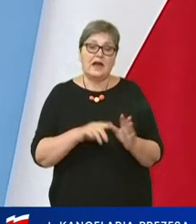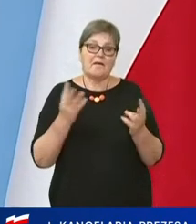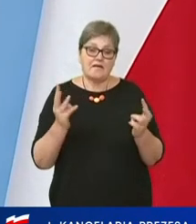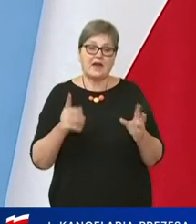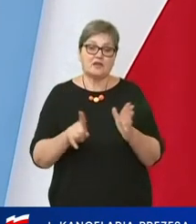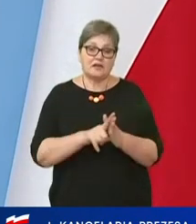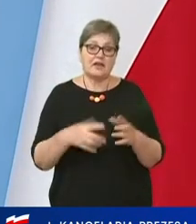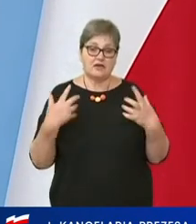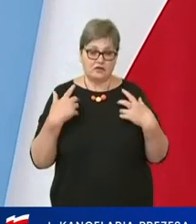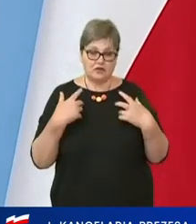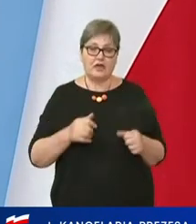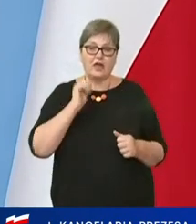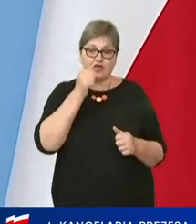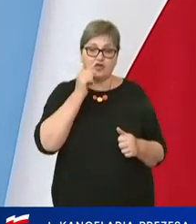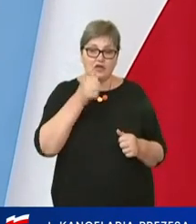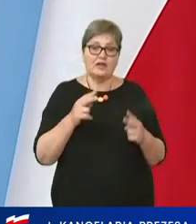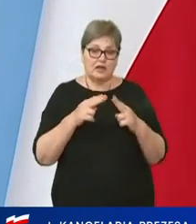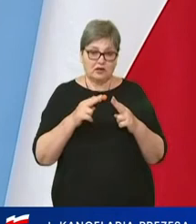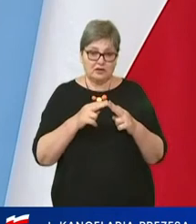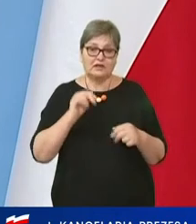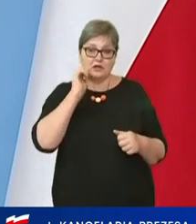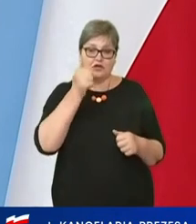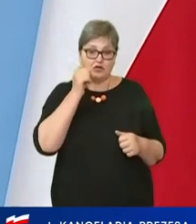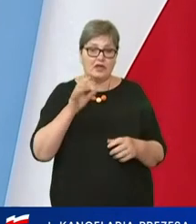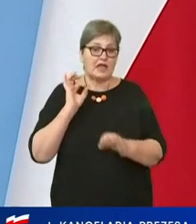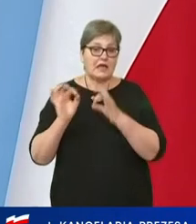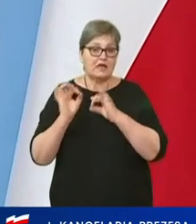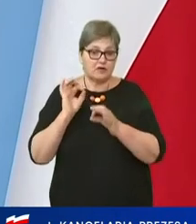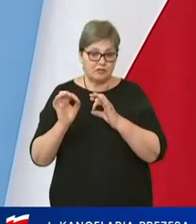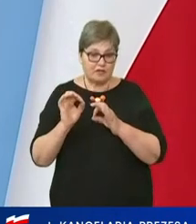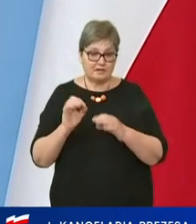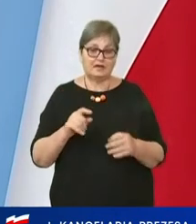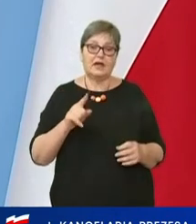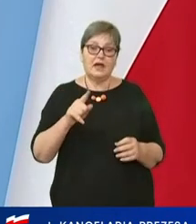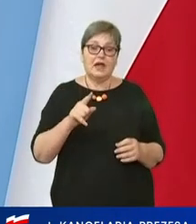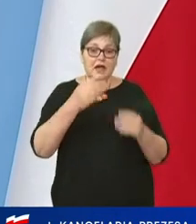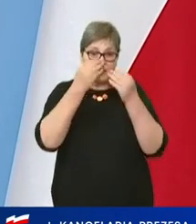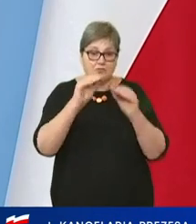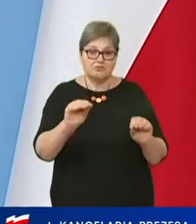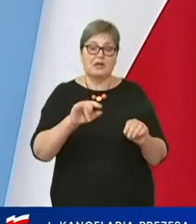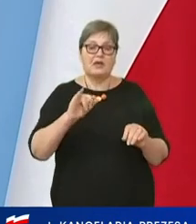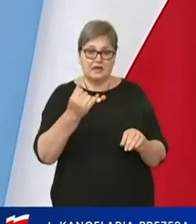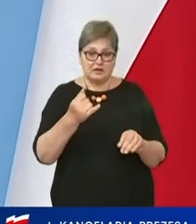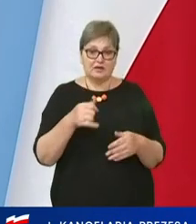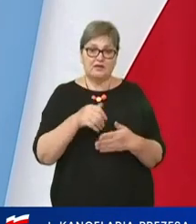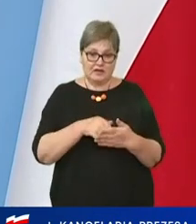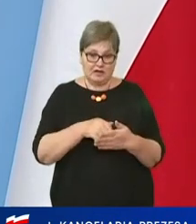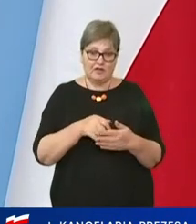codzienne kontakty, codzienne informacje i codzienne instrukcje wydawane po to, aby przede